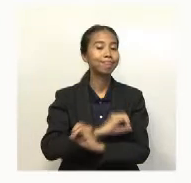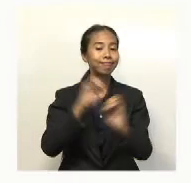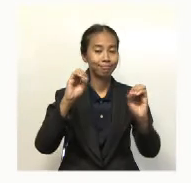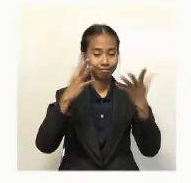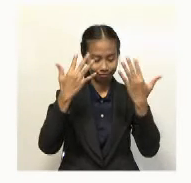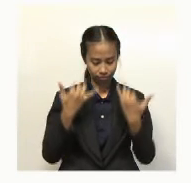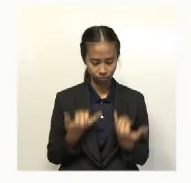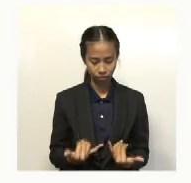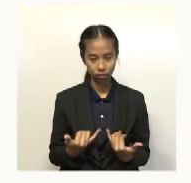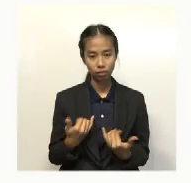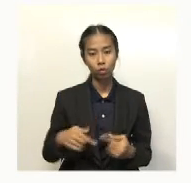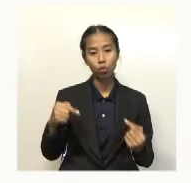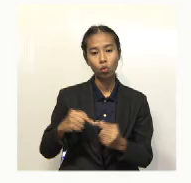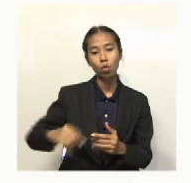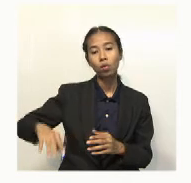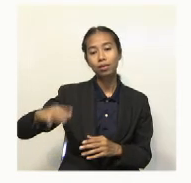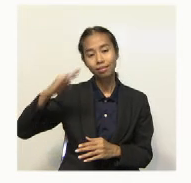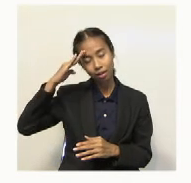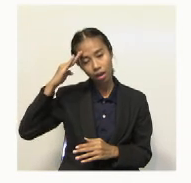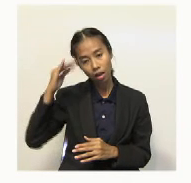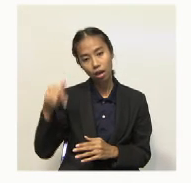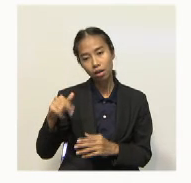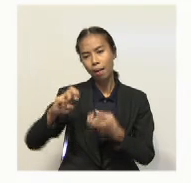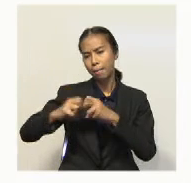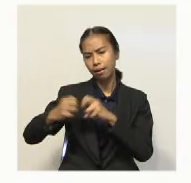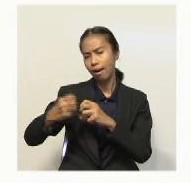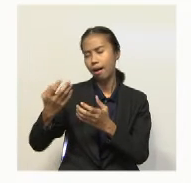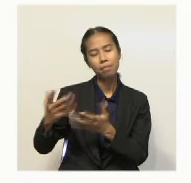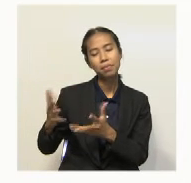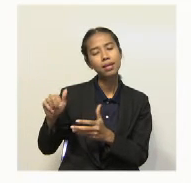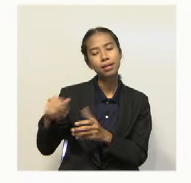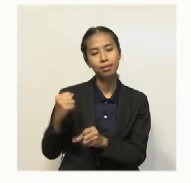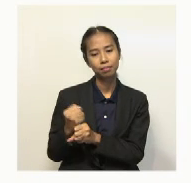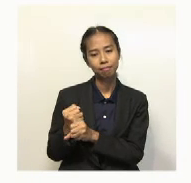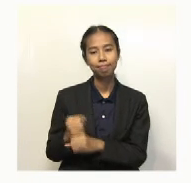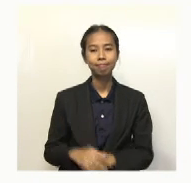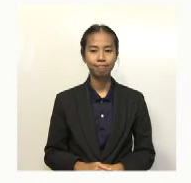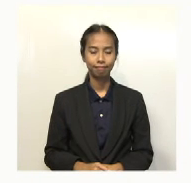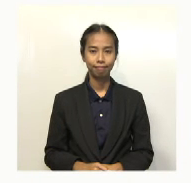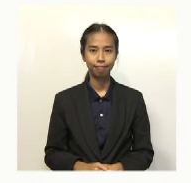พร้อมกับยืนยันนะครับว่าพลโทสรรเสริญไม่ได้มีความบกพร่องในหน้าที่นะครับ